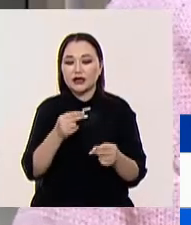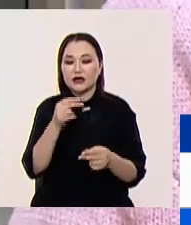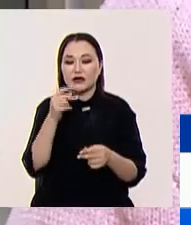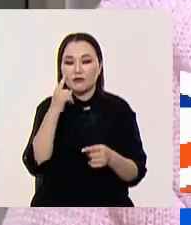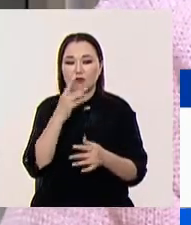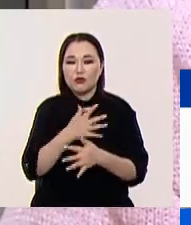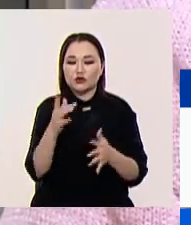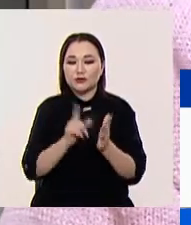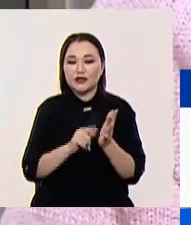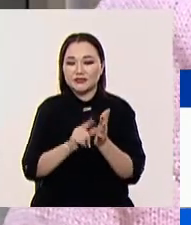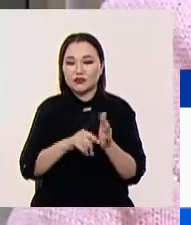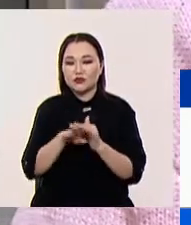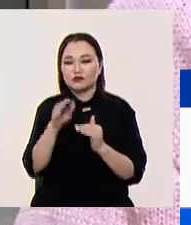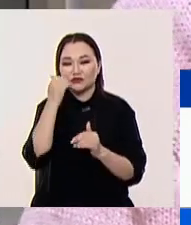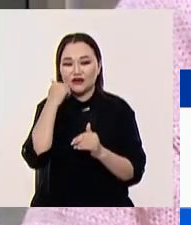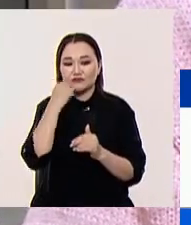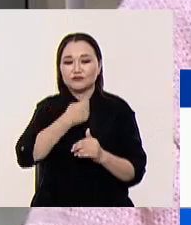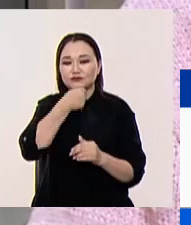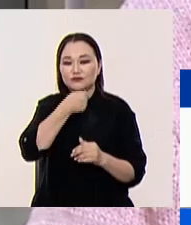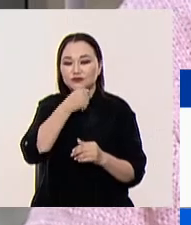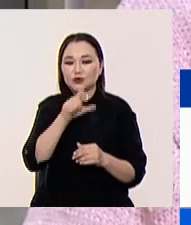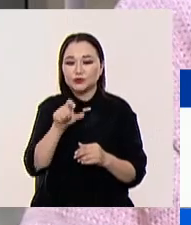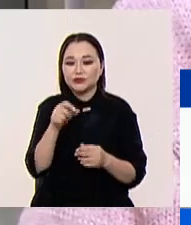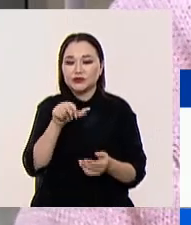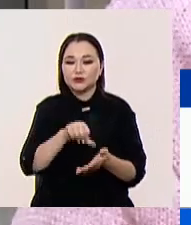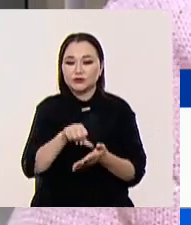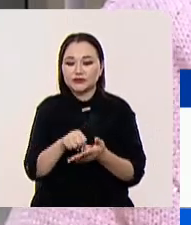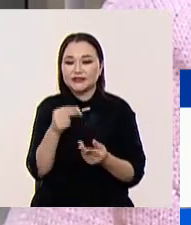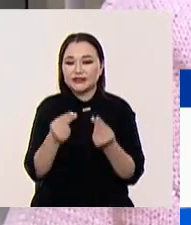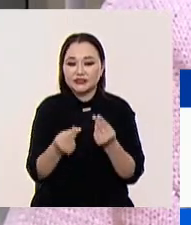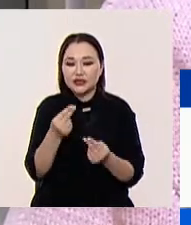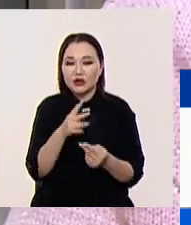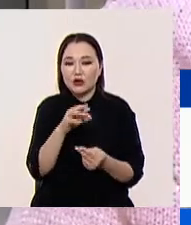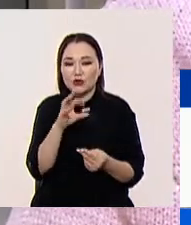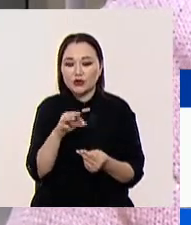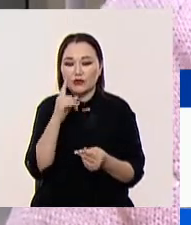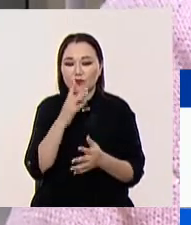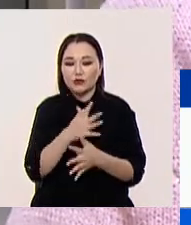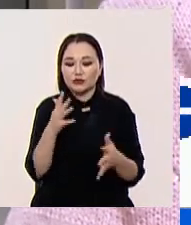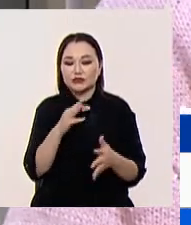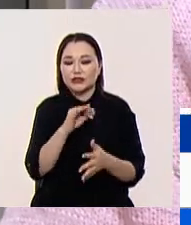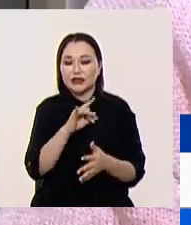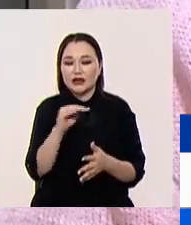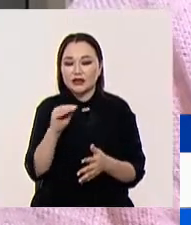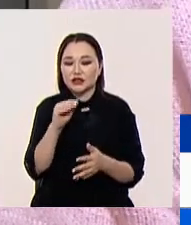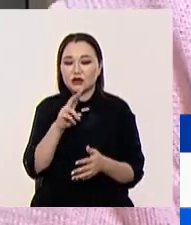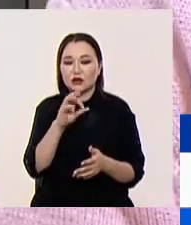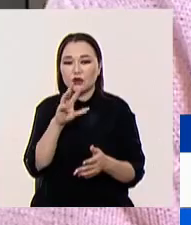жасындағы адамдар келеді, үлкен кісілер ойнайды, барлығы көбінде тираждық лотереяны